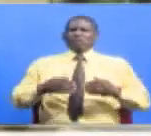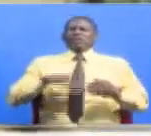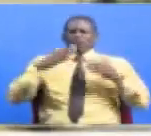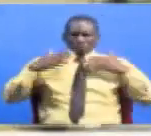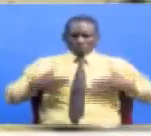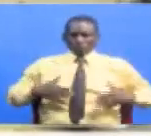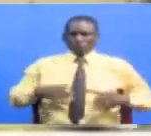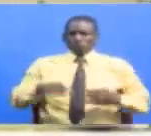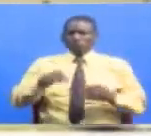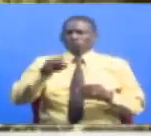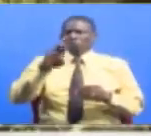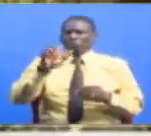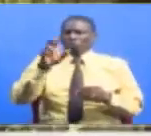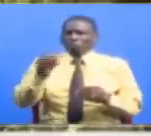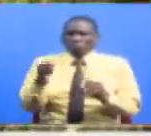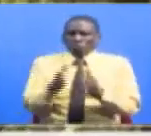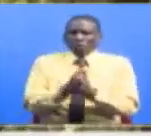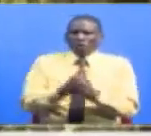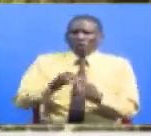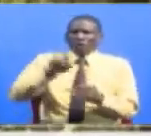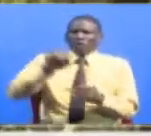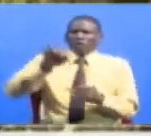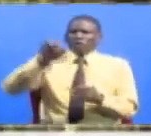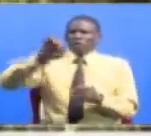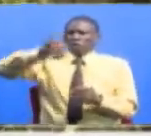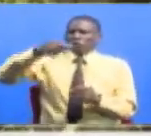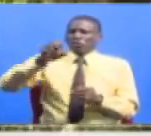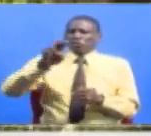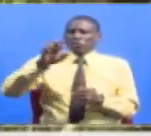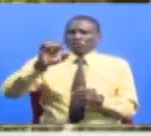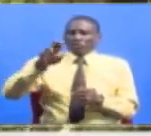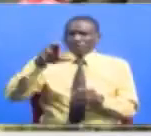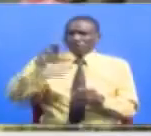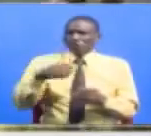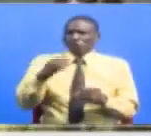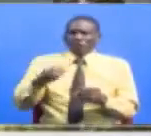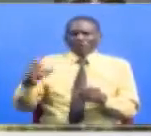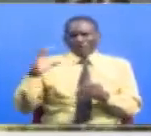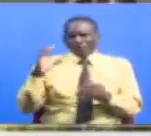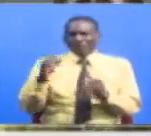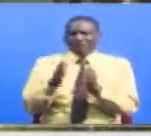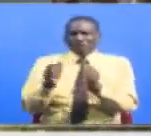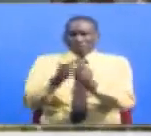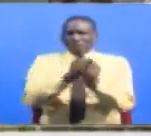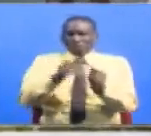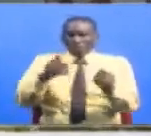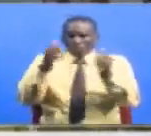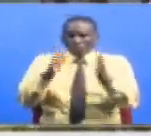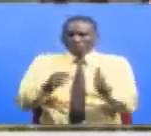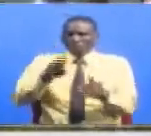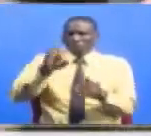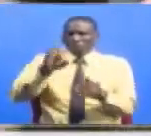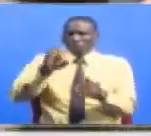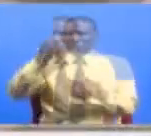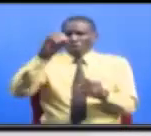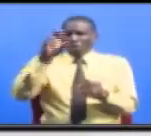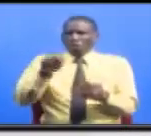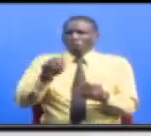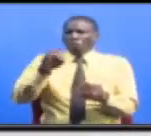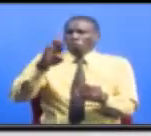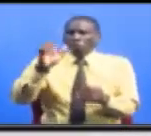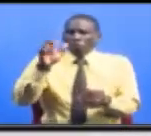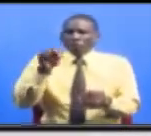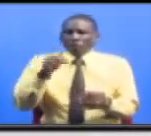ya Brian Mwangi na Julius Mwakia, ambao ni binamu pamoja na mwenzao Benson Mwangi. Brian alipatikana na